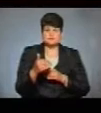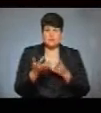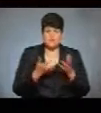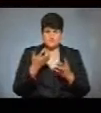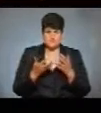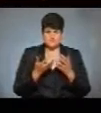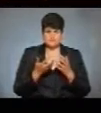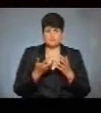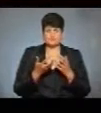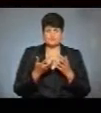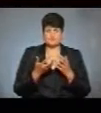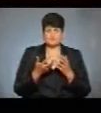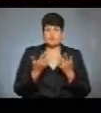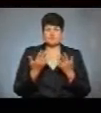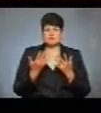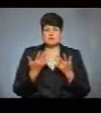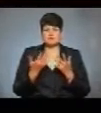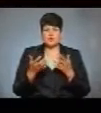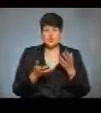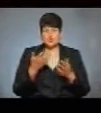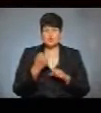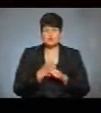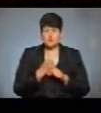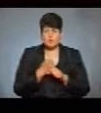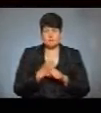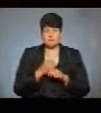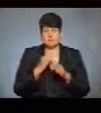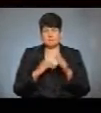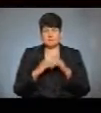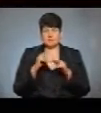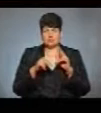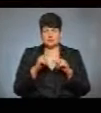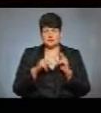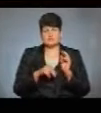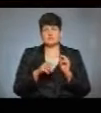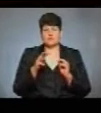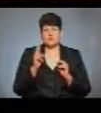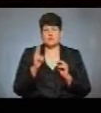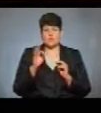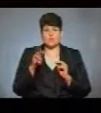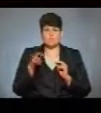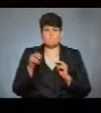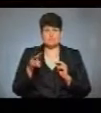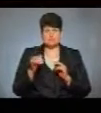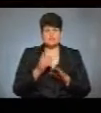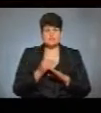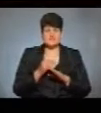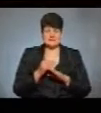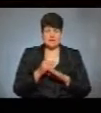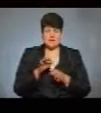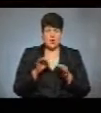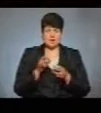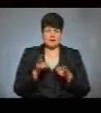розкопу. Оскільки розкоп був зроблений під будівництво меморіального комплексу, то частина